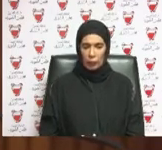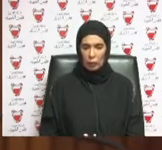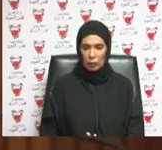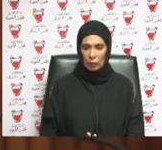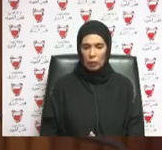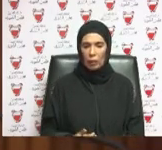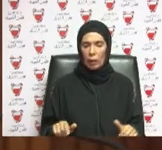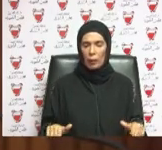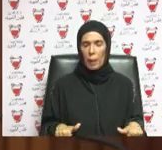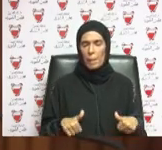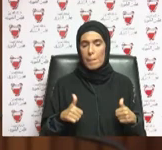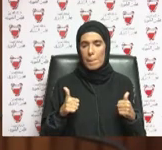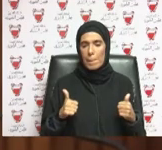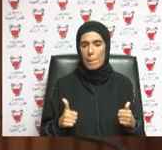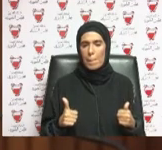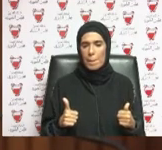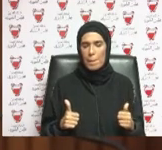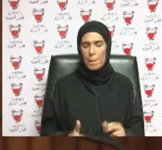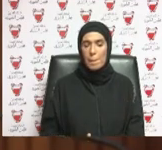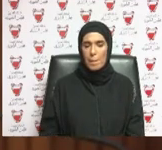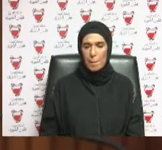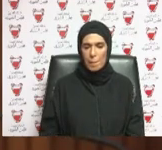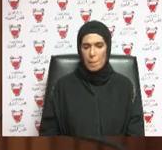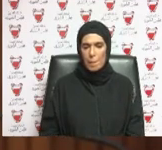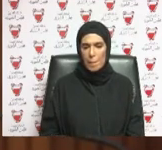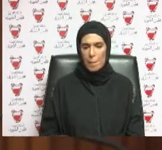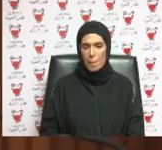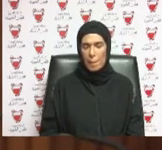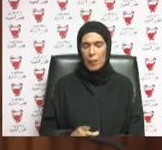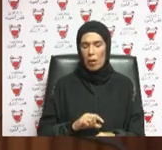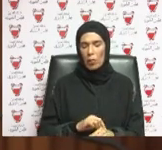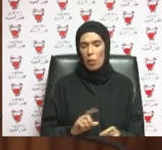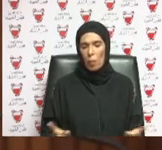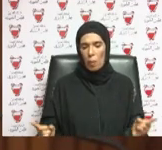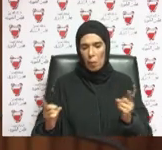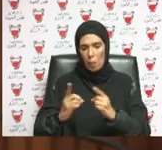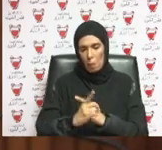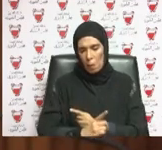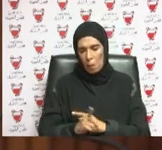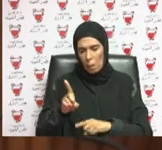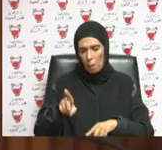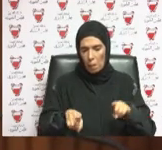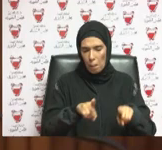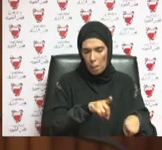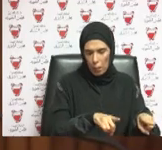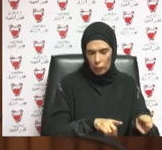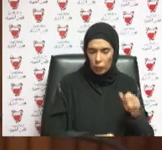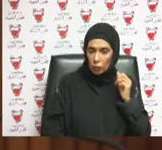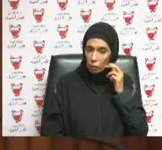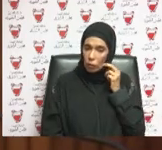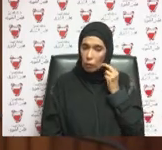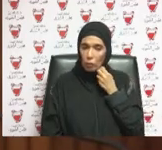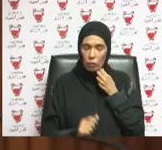الحياة وهكذا يخلف الناس بعضهم بعضا. كان